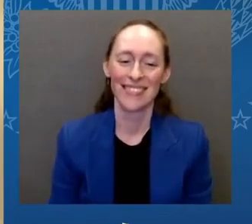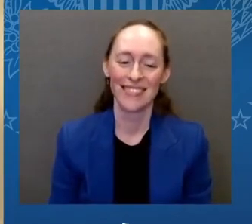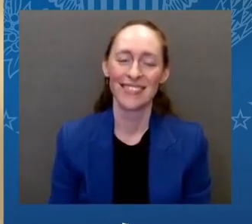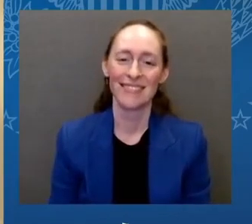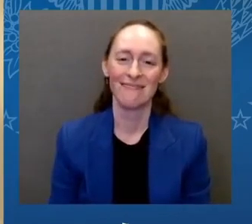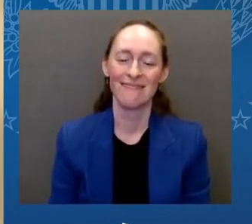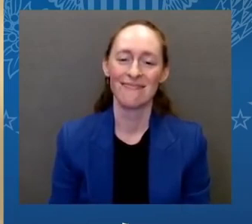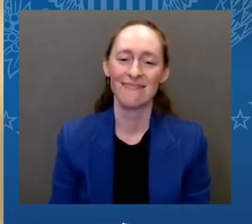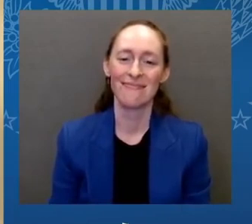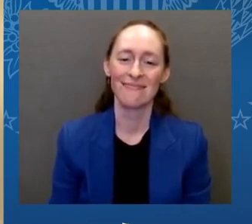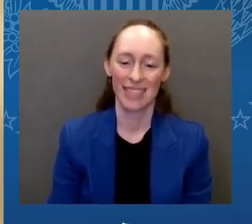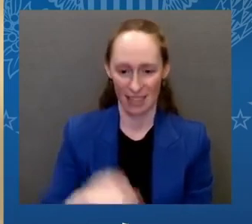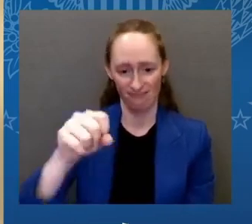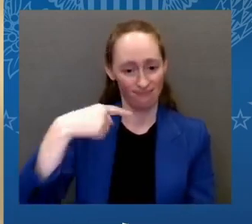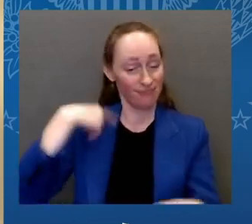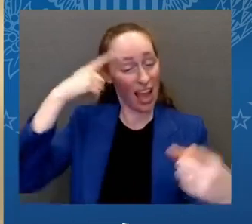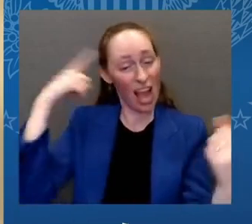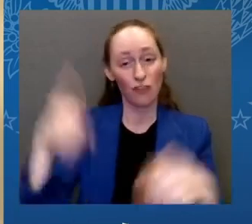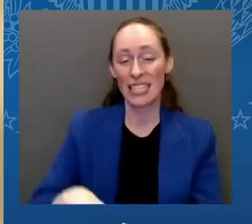Я згодний.